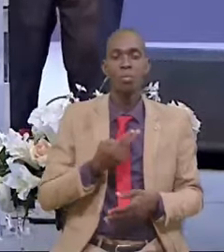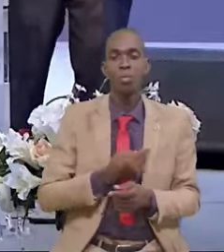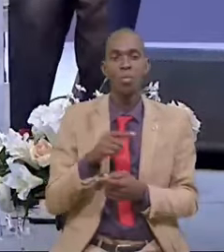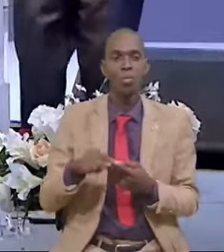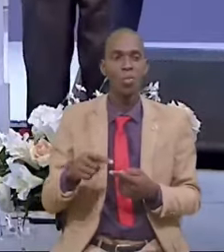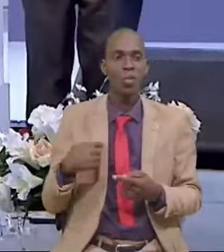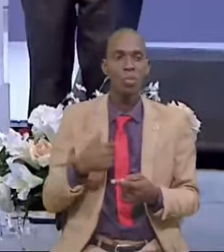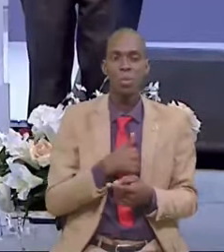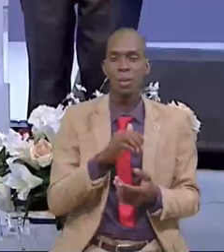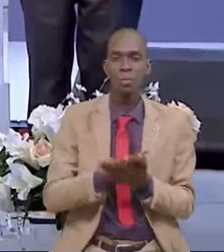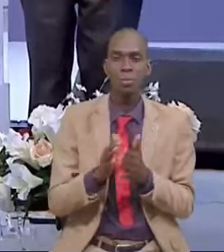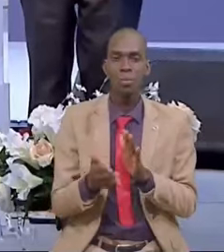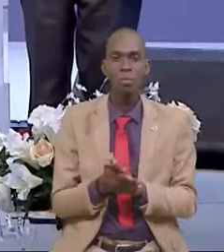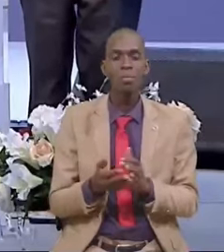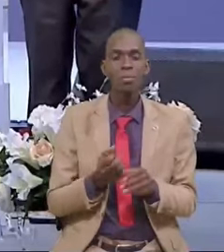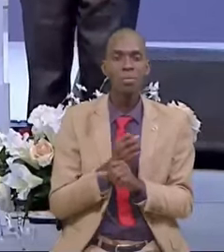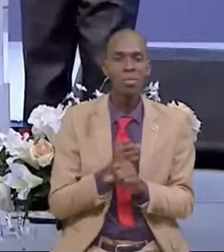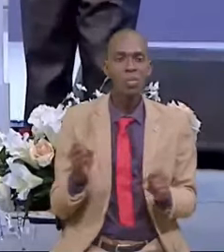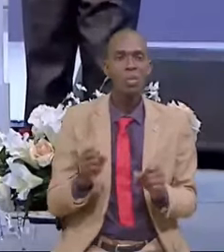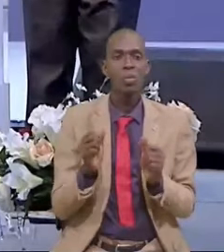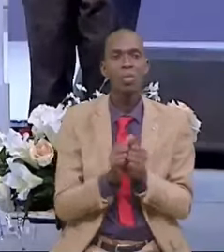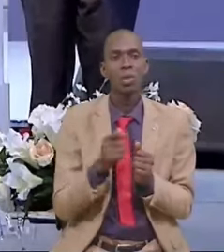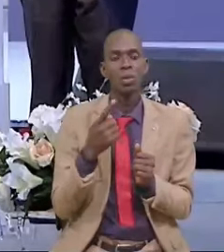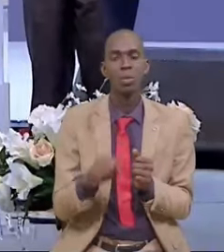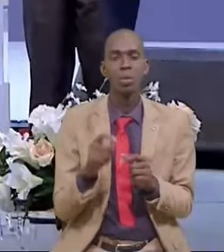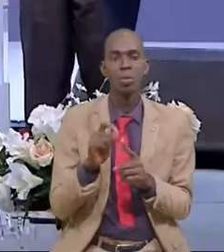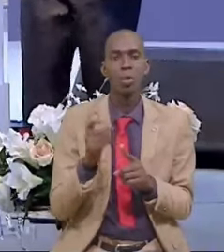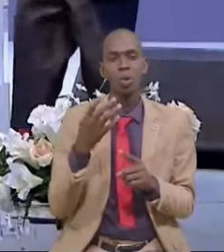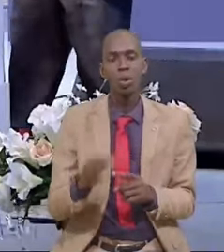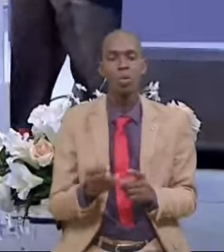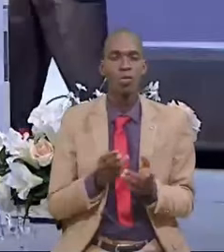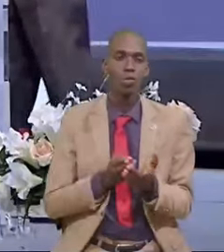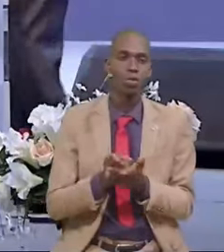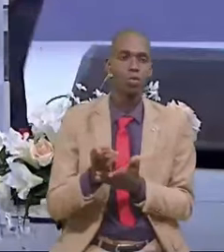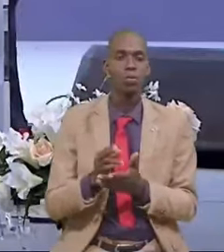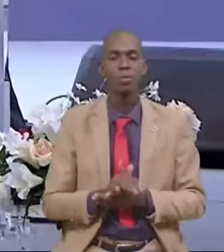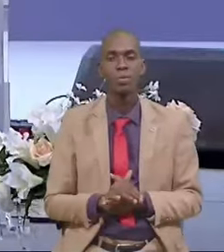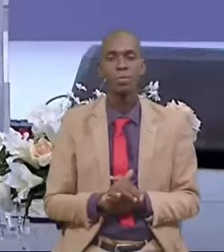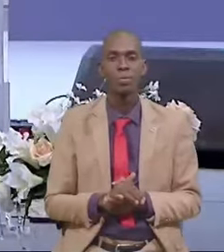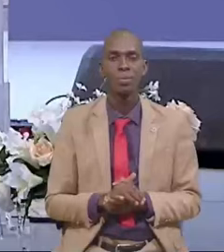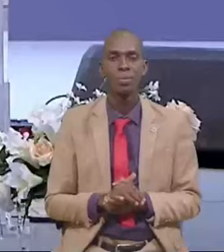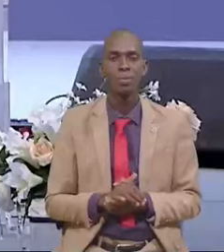Il nous a engendrés selon sa volonté par la parole de vérité.